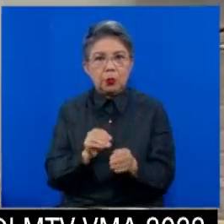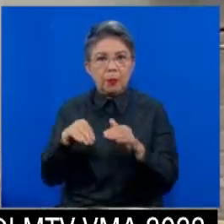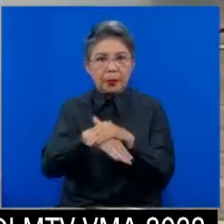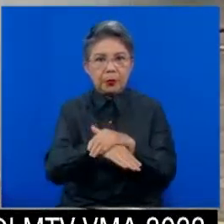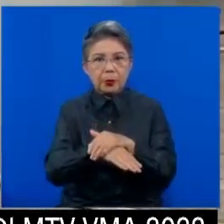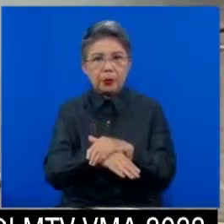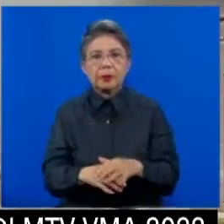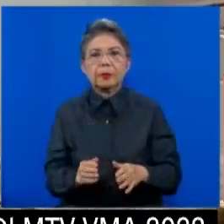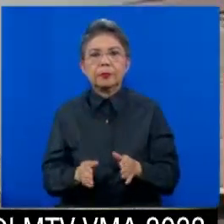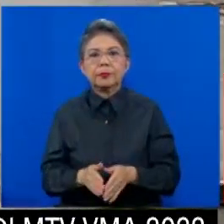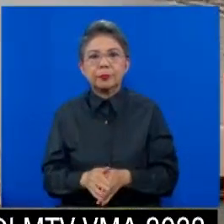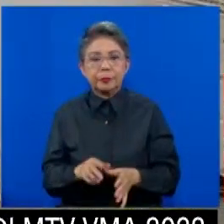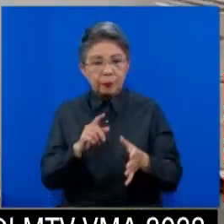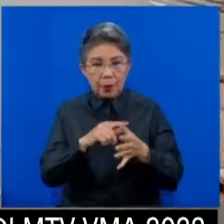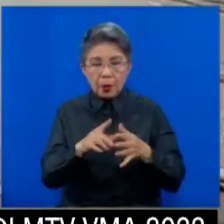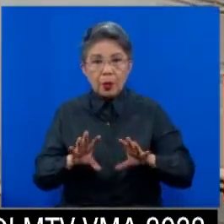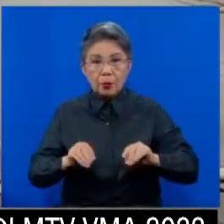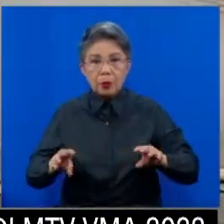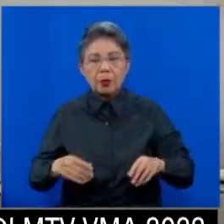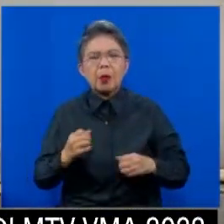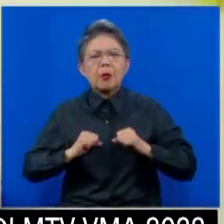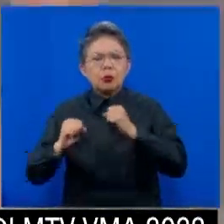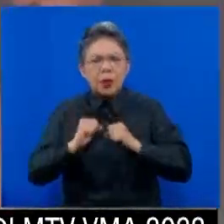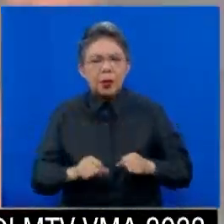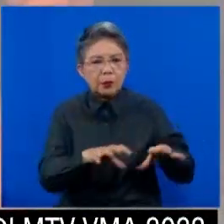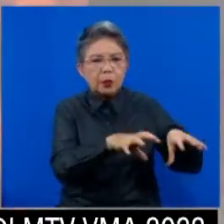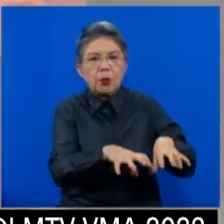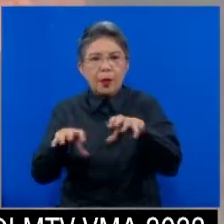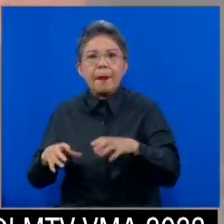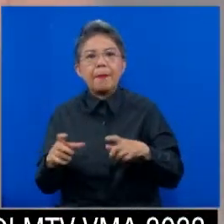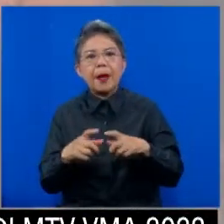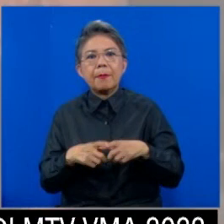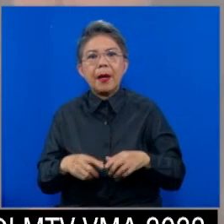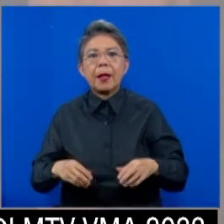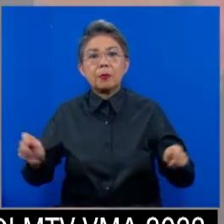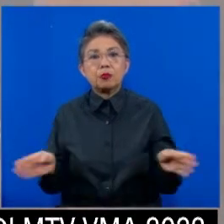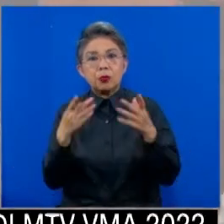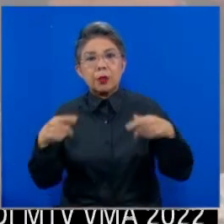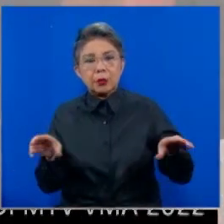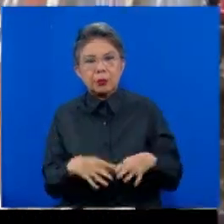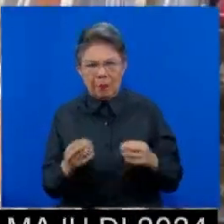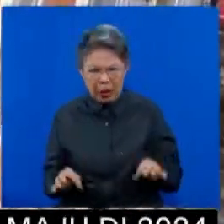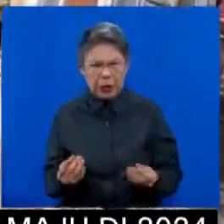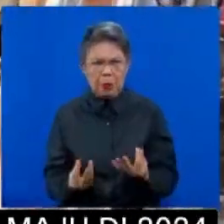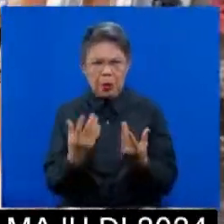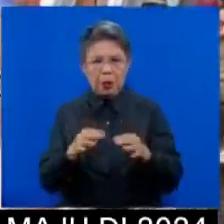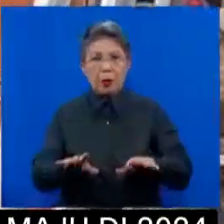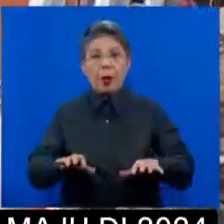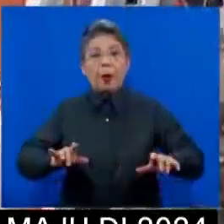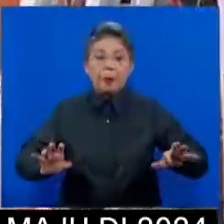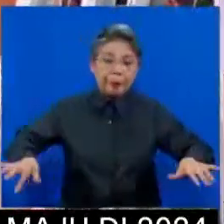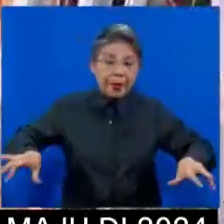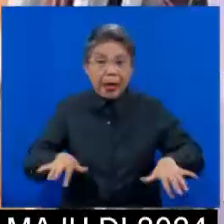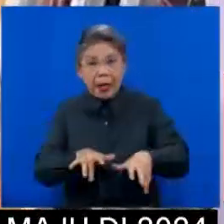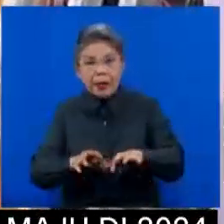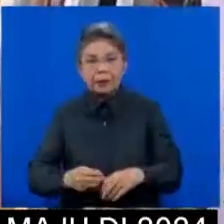api. Sementara itu, beberapa karyawan berusaha mengeluarkan barang-barang dari dalam toko. Sejumlah alat musik terbakar, diantaranya piano.